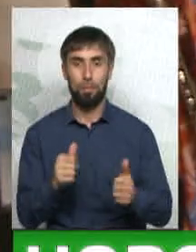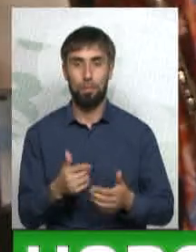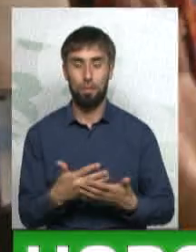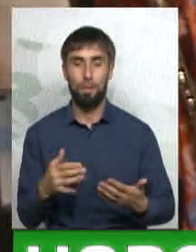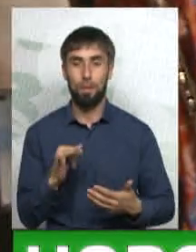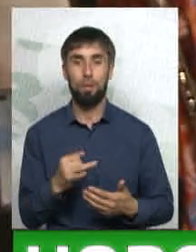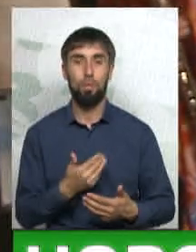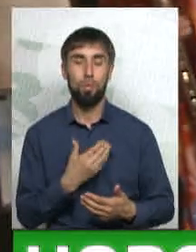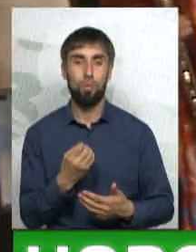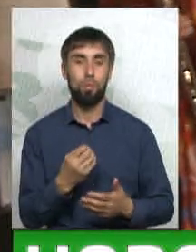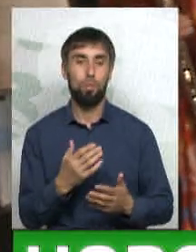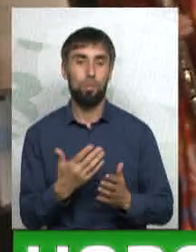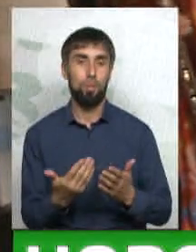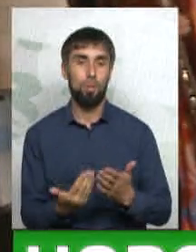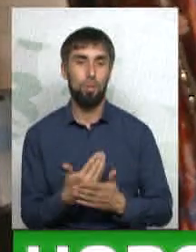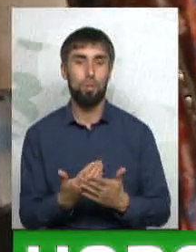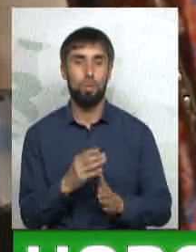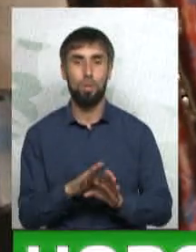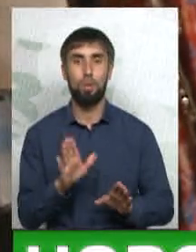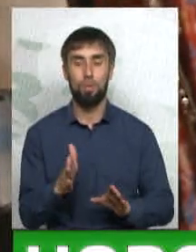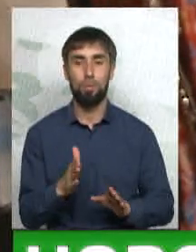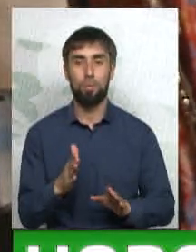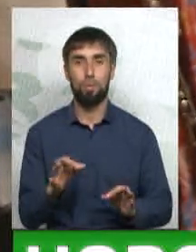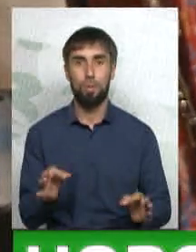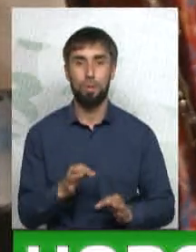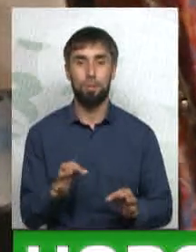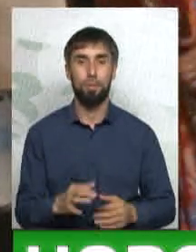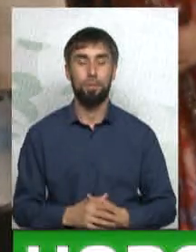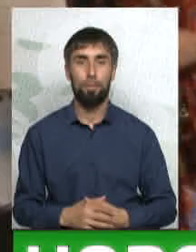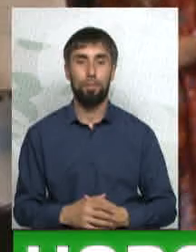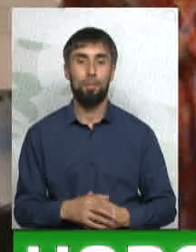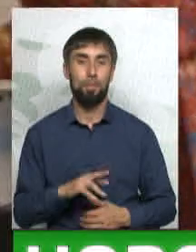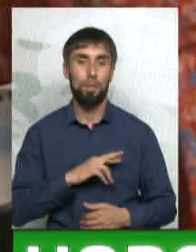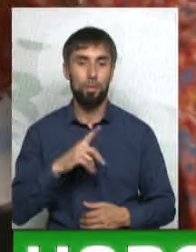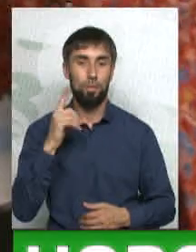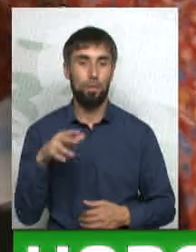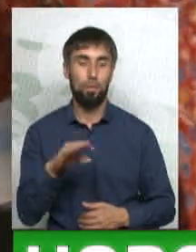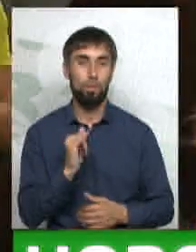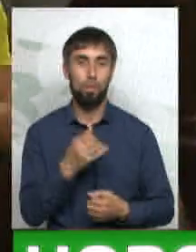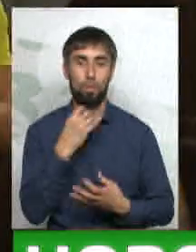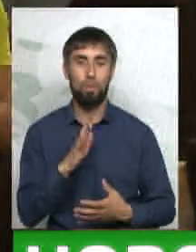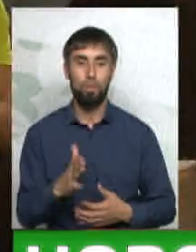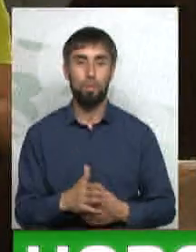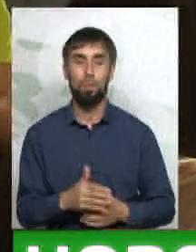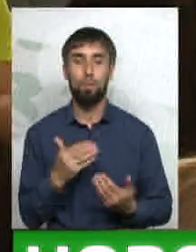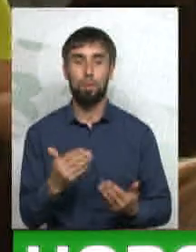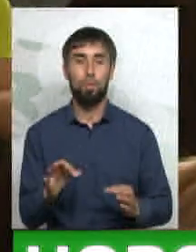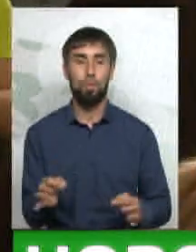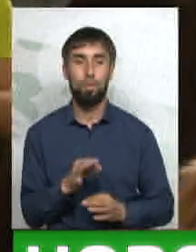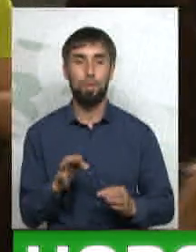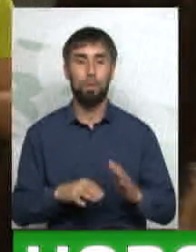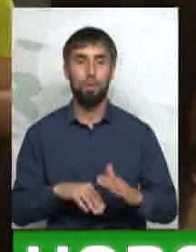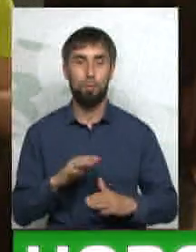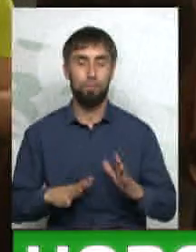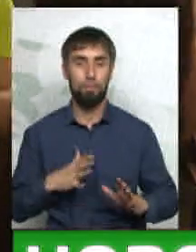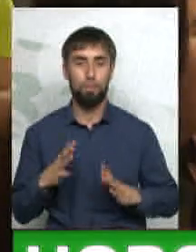и хочется еще более новое тоже будем разучивать и петь. Я думаю, все будет у нас хорошо. Сейчас музыканты репетируют